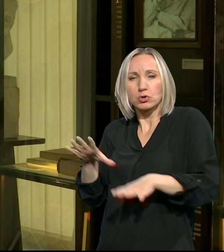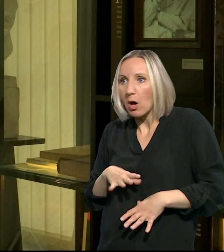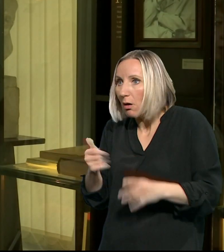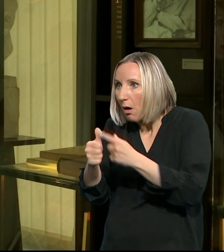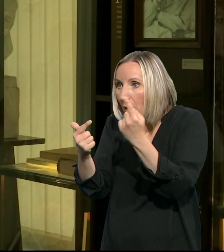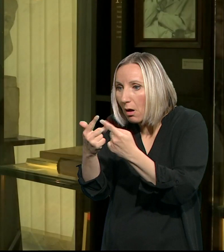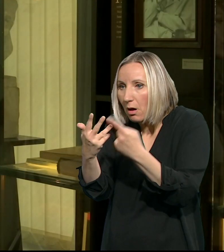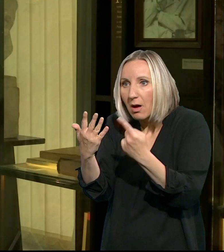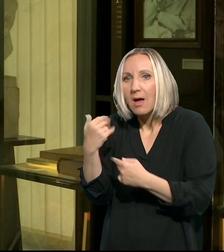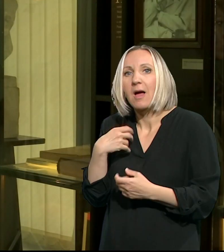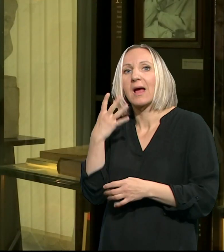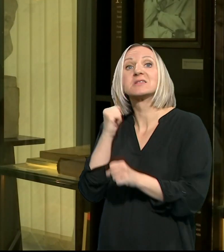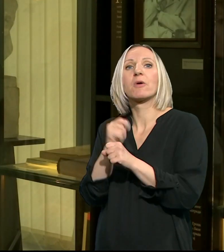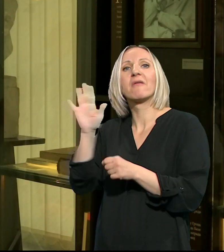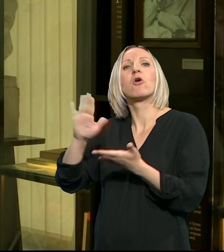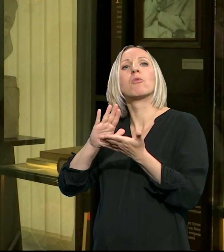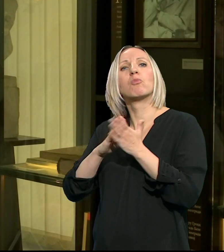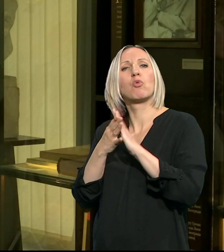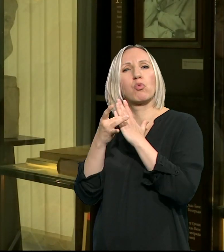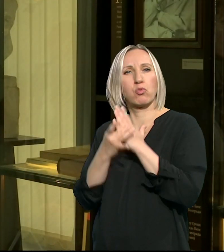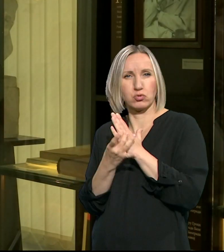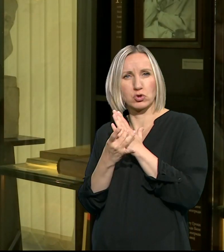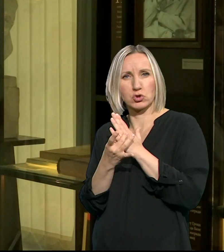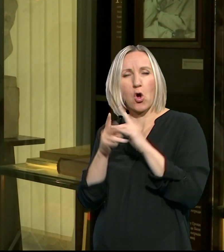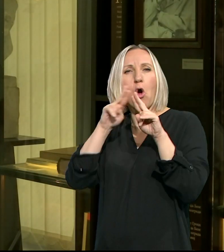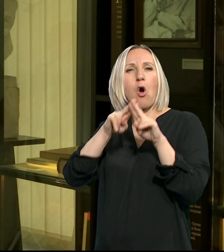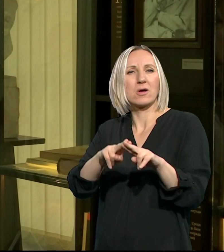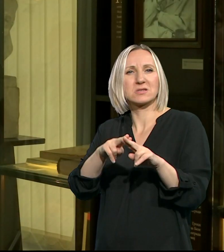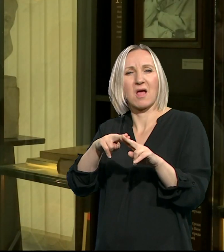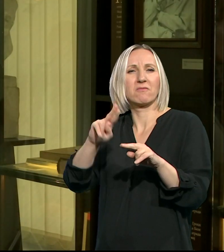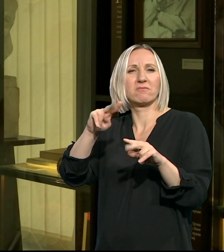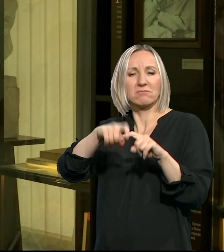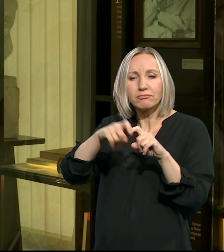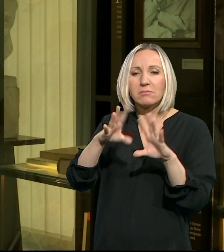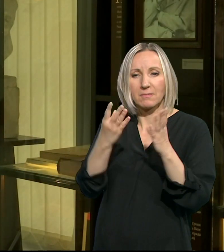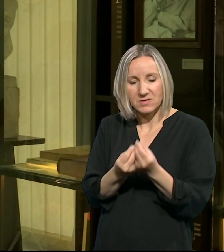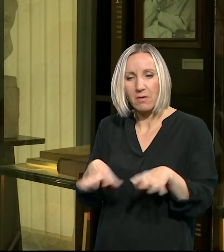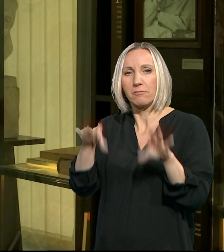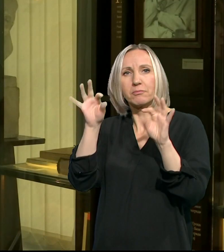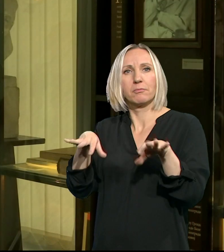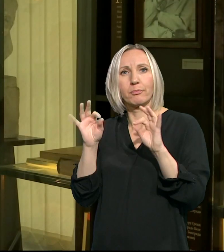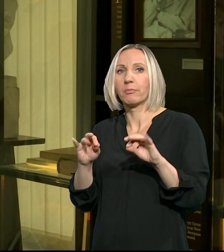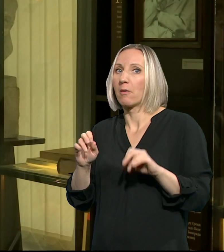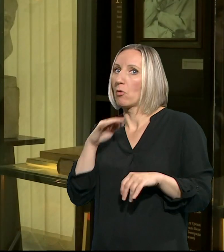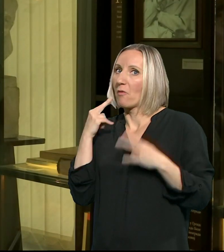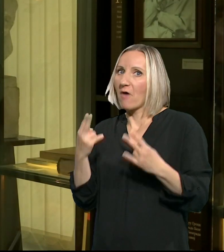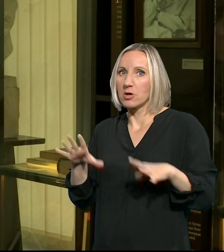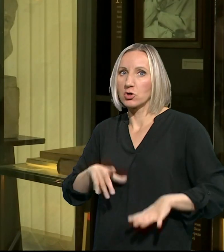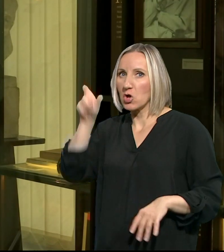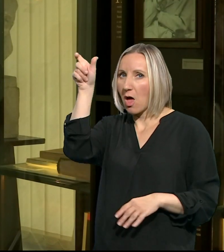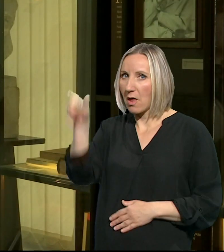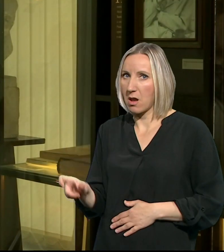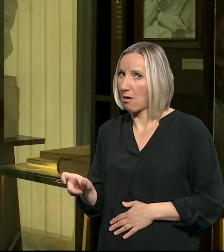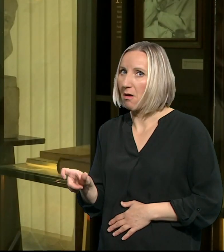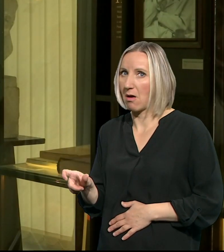na legatu njenog supruga. Međutim, ona je izuzetno značajna i znamenita žena i ne možemo reći da ona zapravo nije